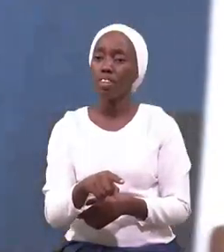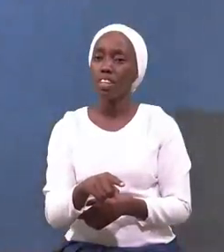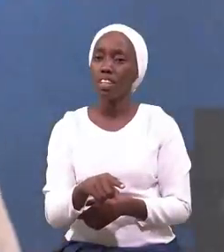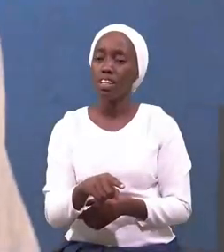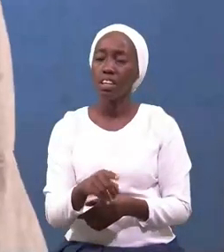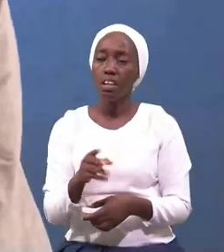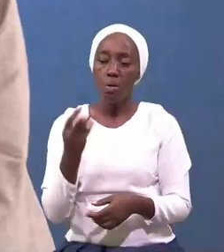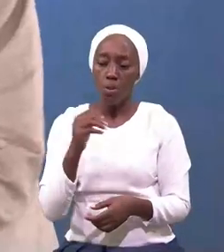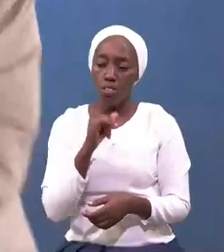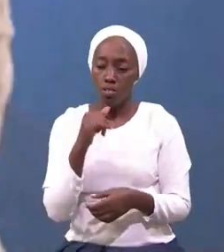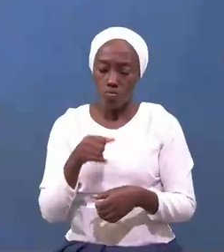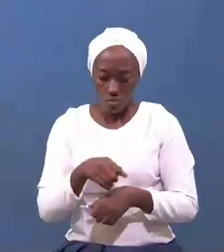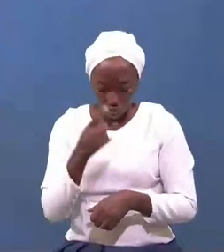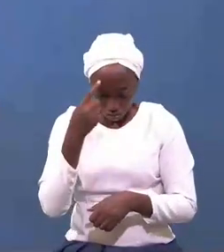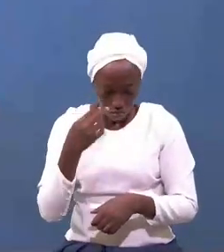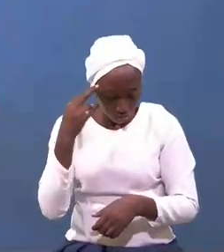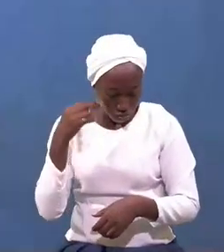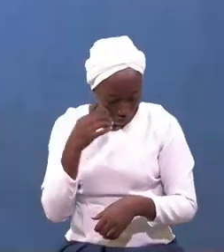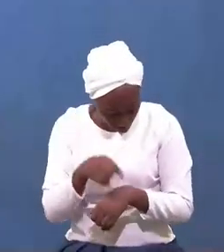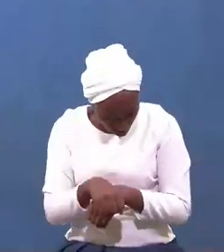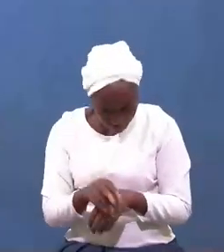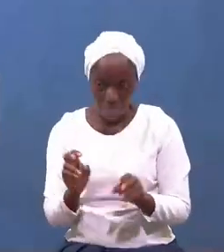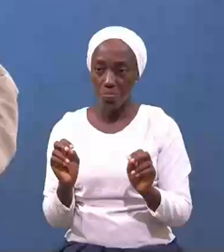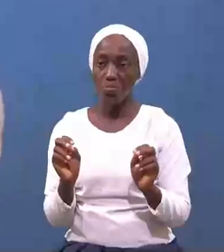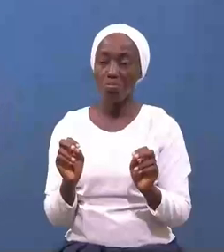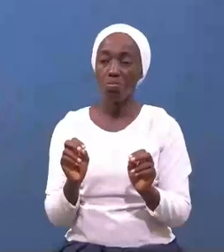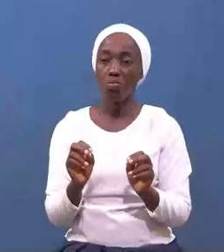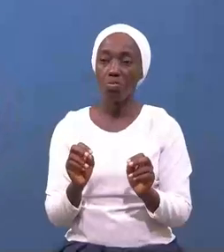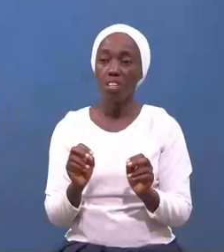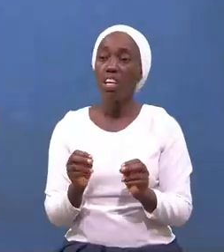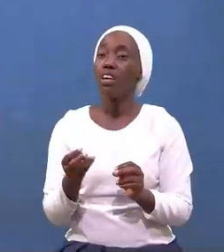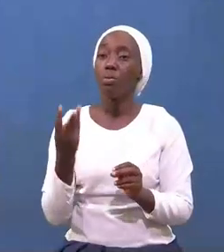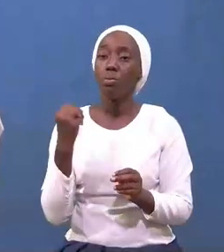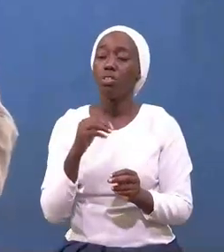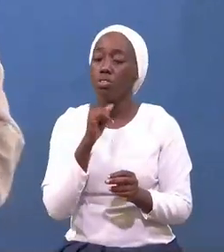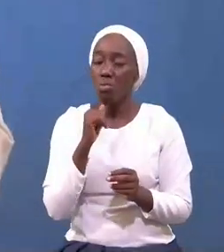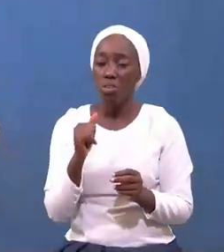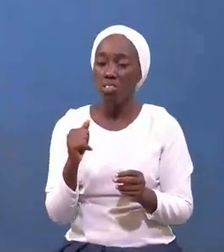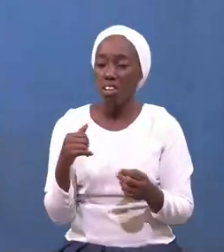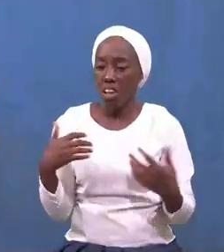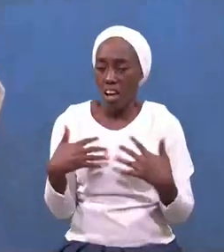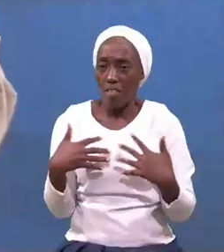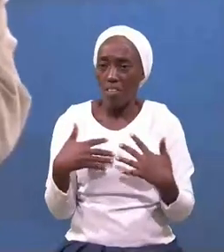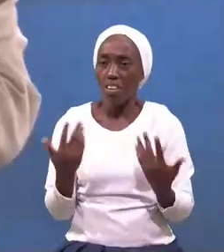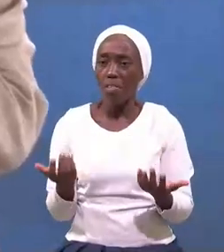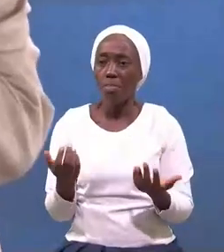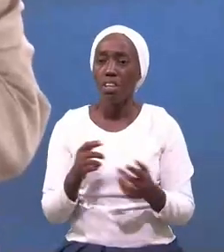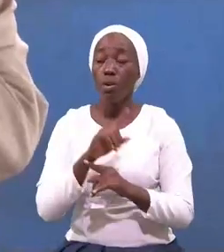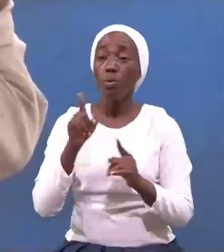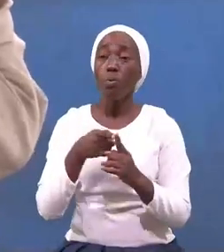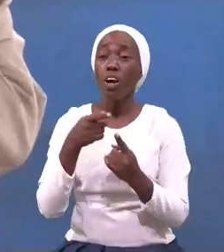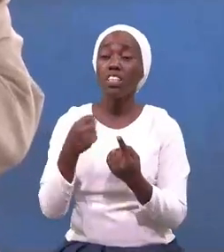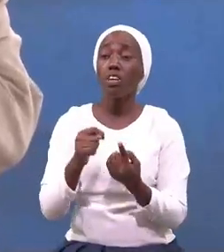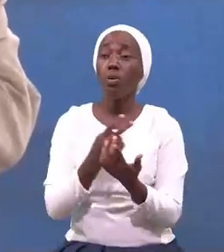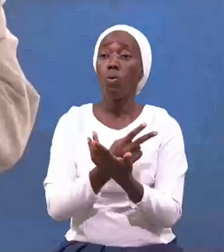ils n'avaient pas la tête baissée, ils ne tremblaient pas, ils n'avaient pas peur. Quand